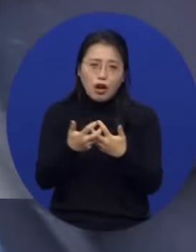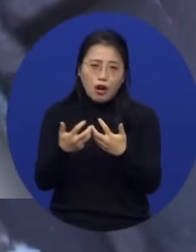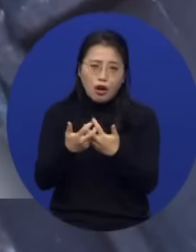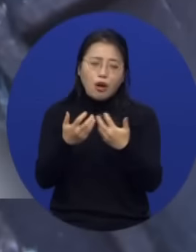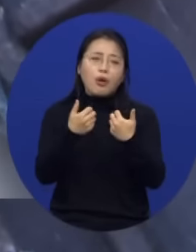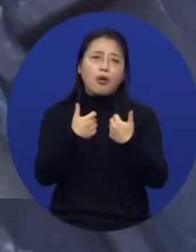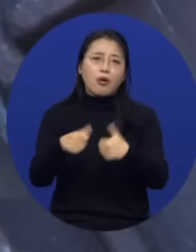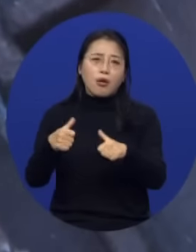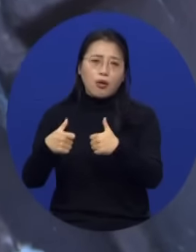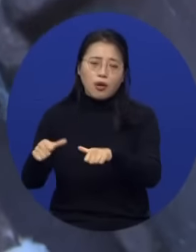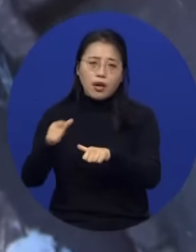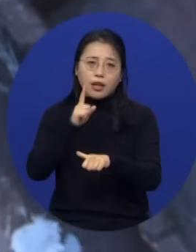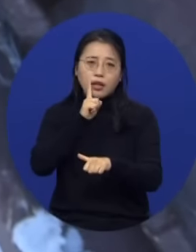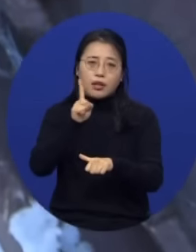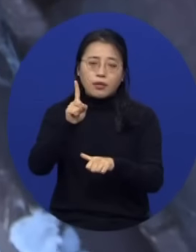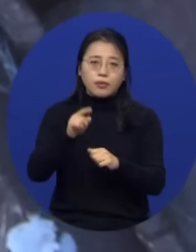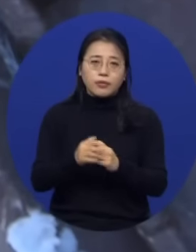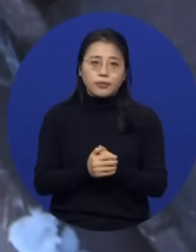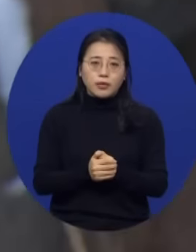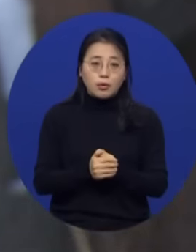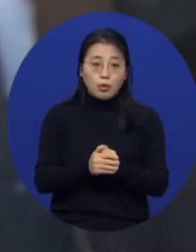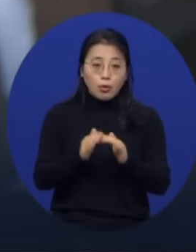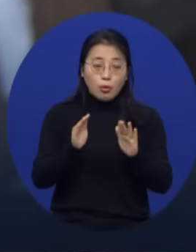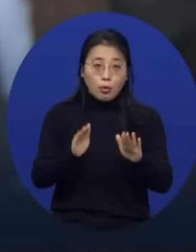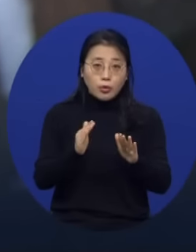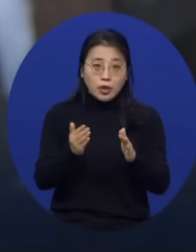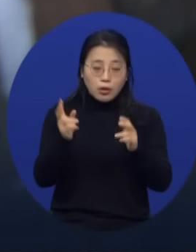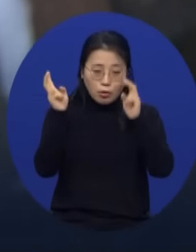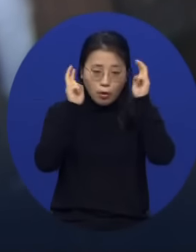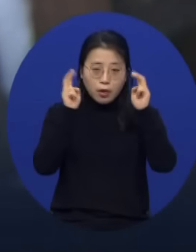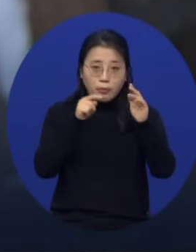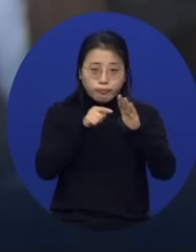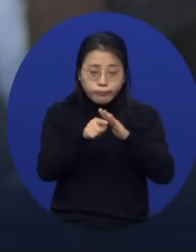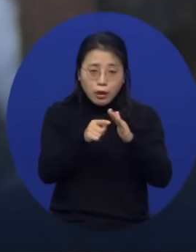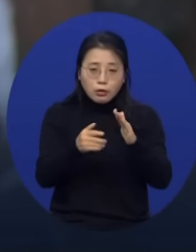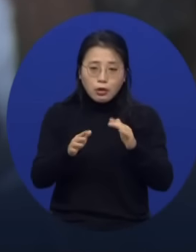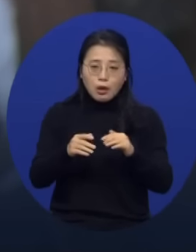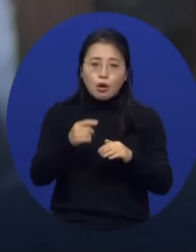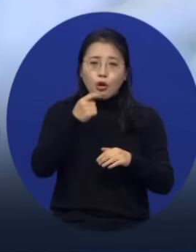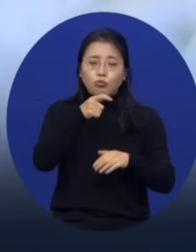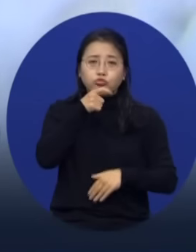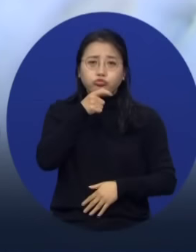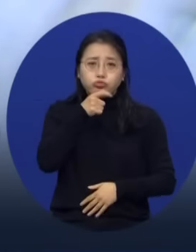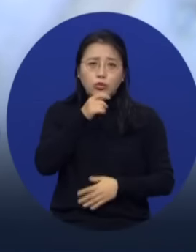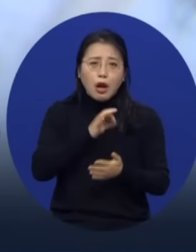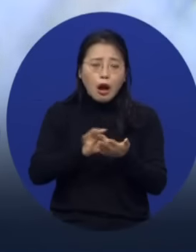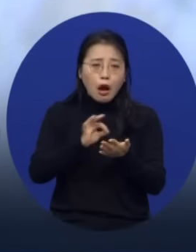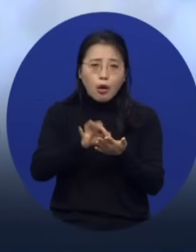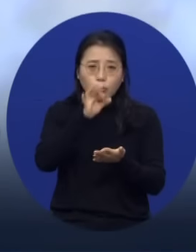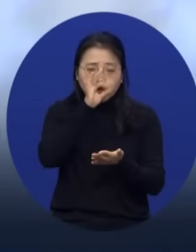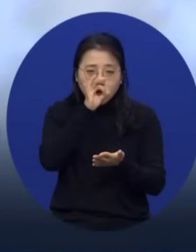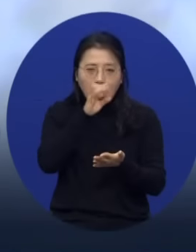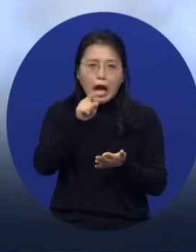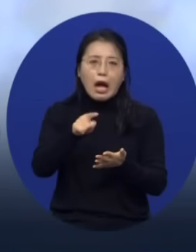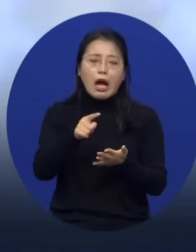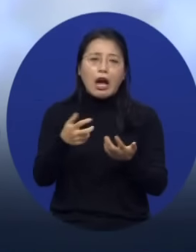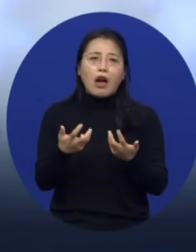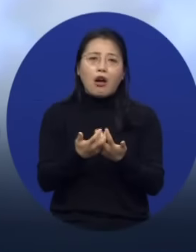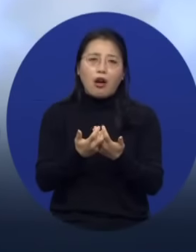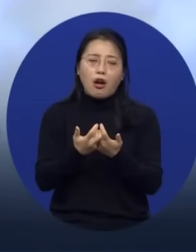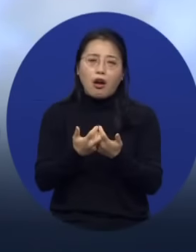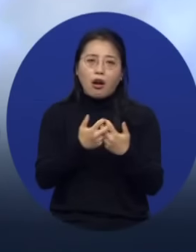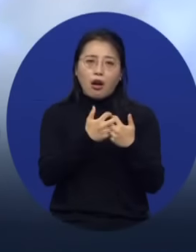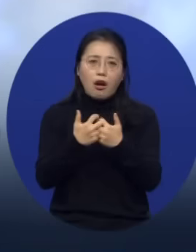신고가 잇따랐습니다. 오늘 출근했는데 이게 오자마자 보니까 이제 물이 안 나오더라고요. 그래서 얼어서 물이 안 나온다고. 그래서